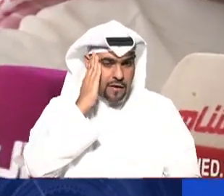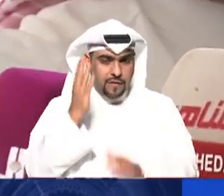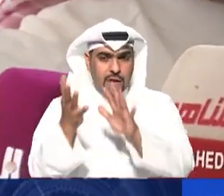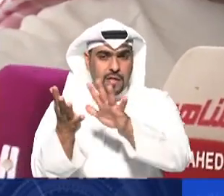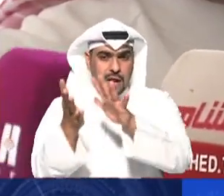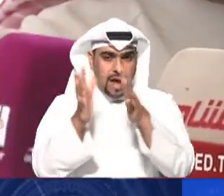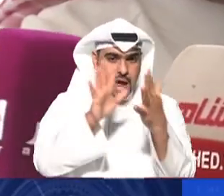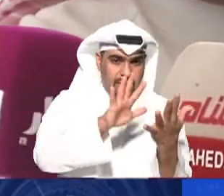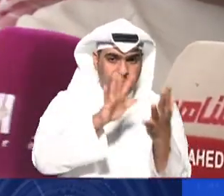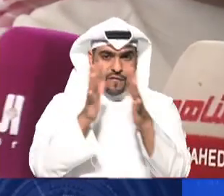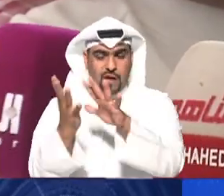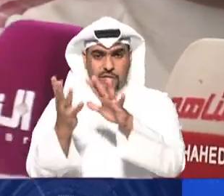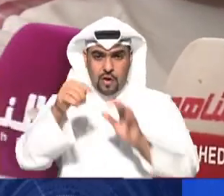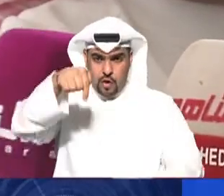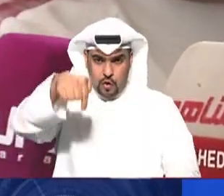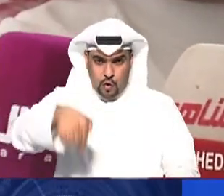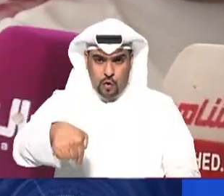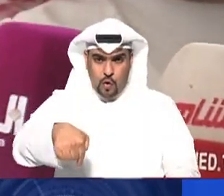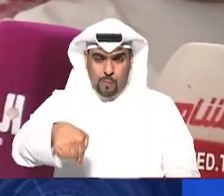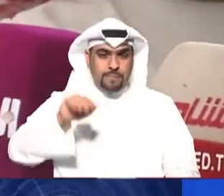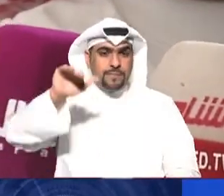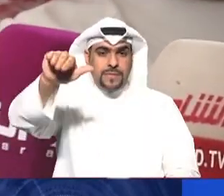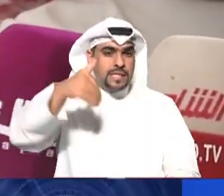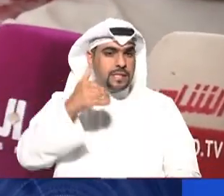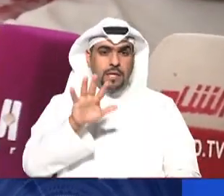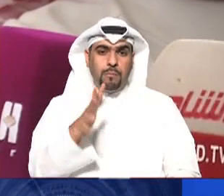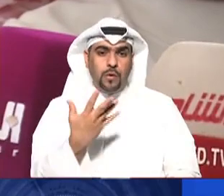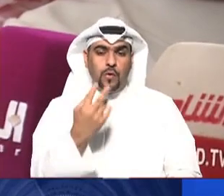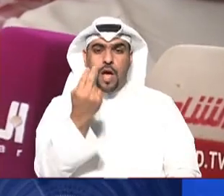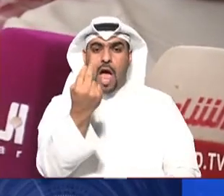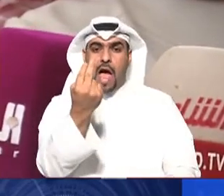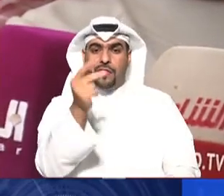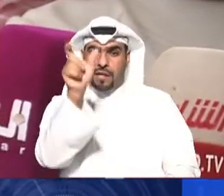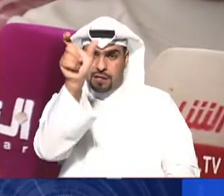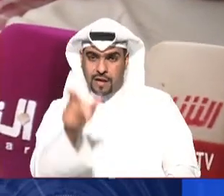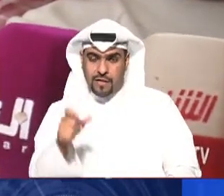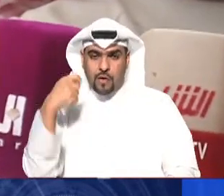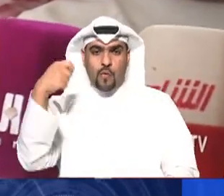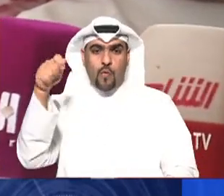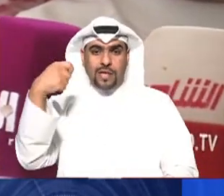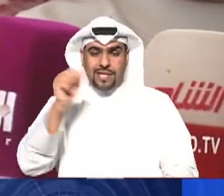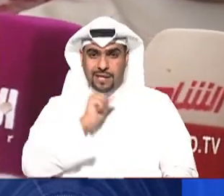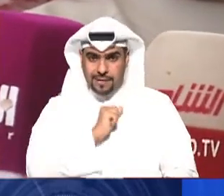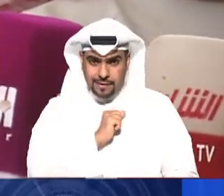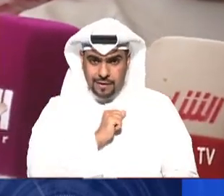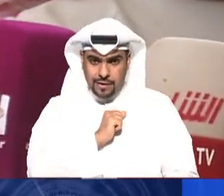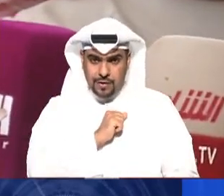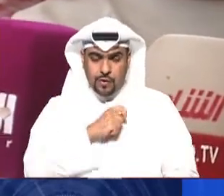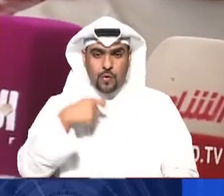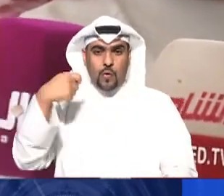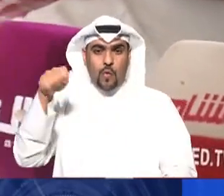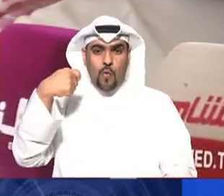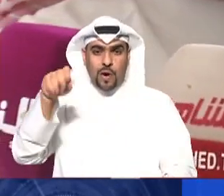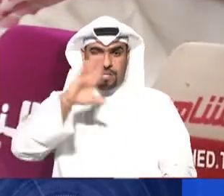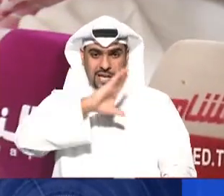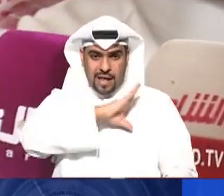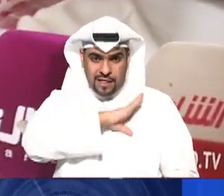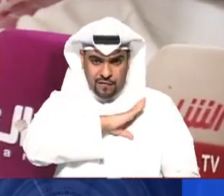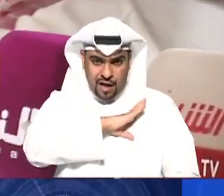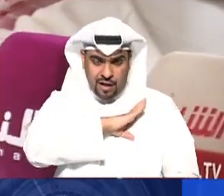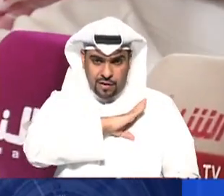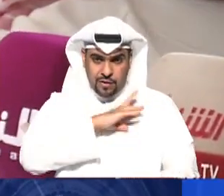الوزراء، معالي نائب رئيس مجلس الوزراء وزير الدفاع الشيخ أحمد المنصور